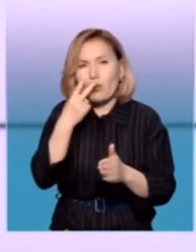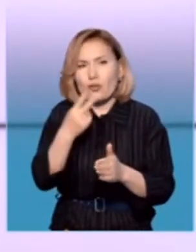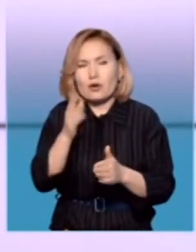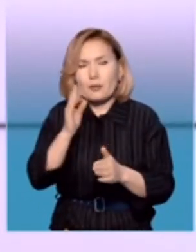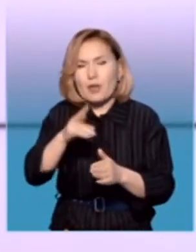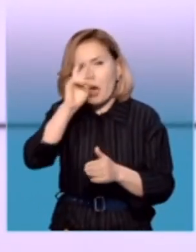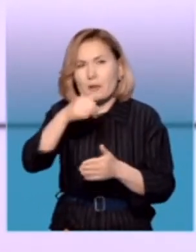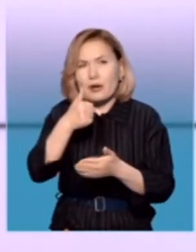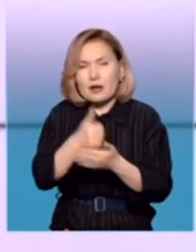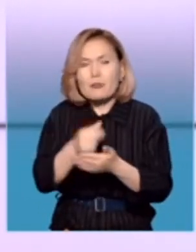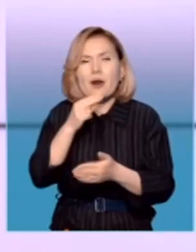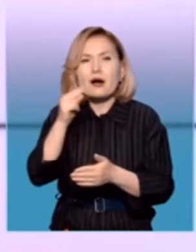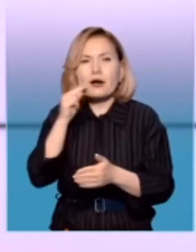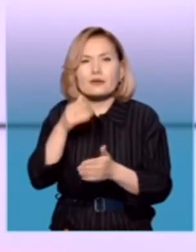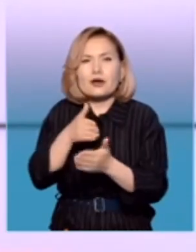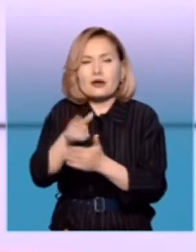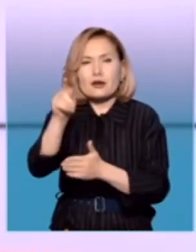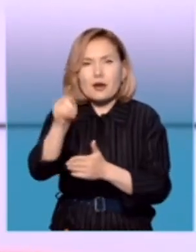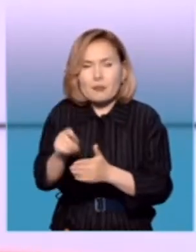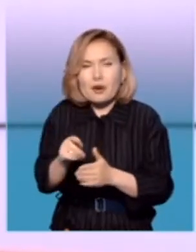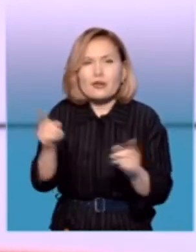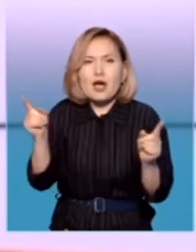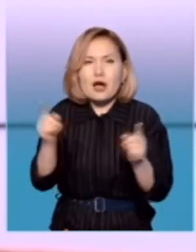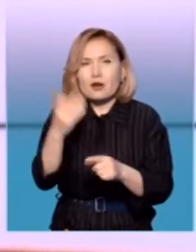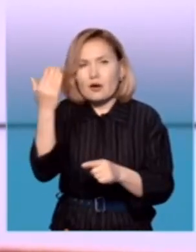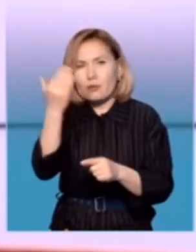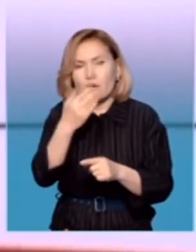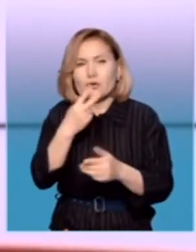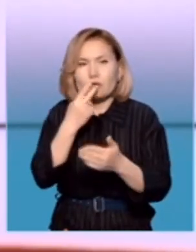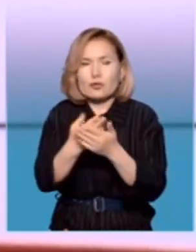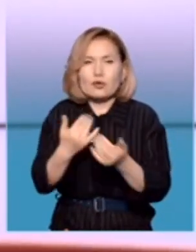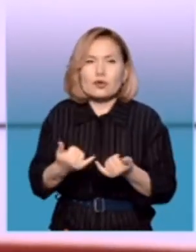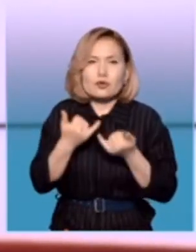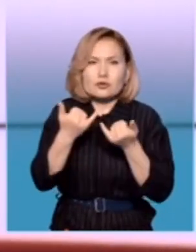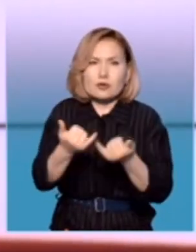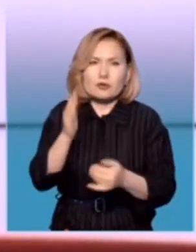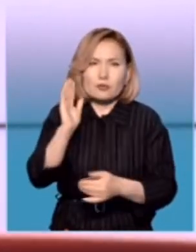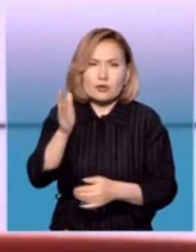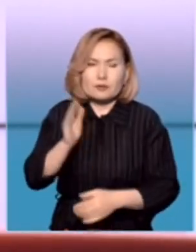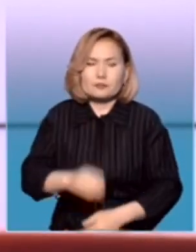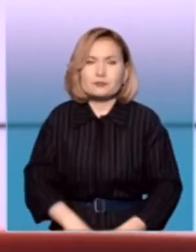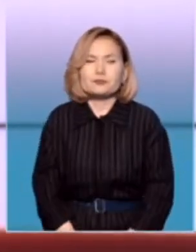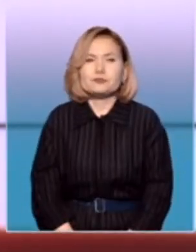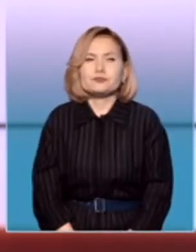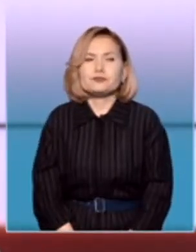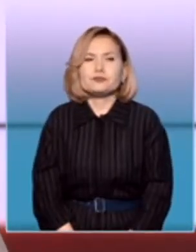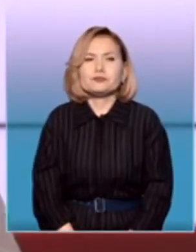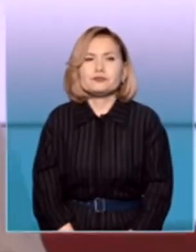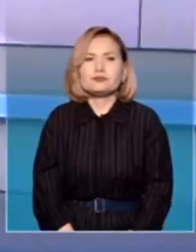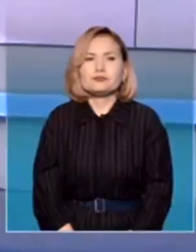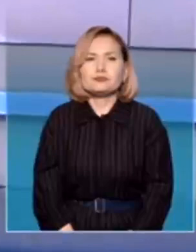мемлекет басшысының Қытайға сапарынан эксклюзивті кадрларды ұсынады. Арнамыздан